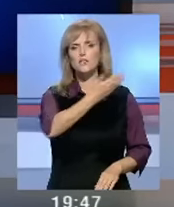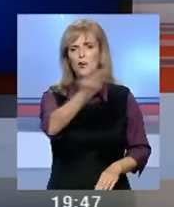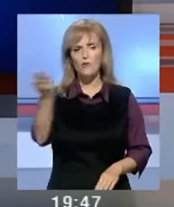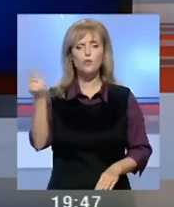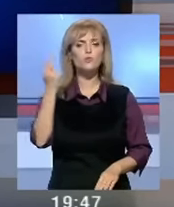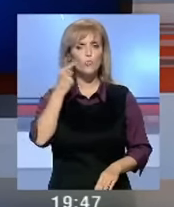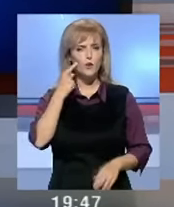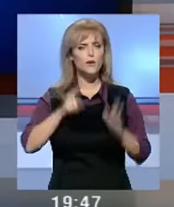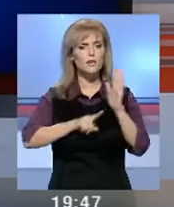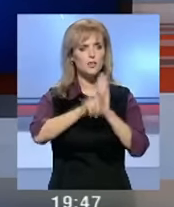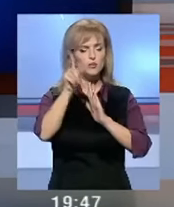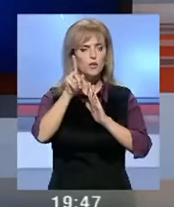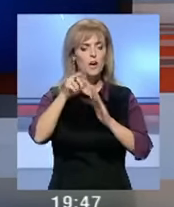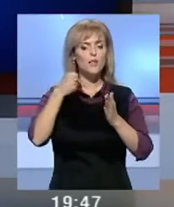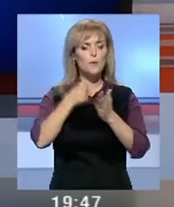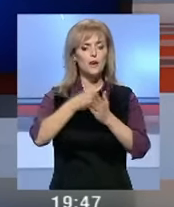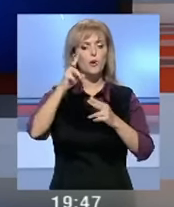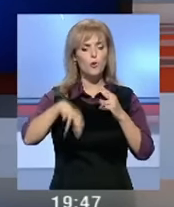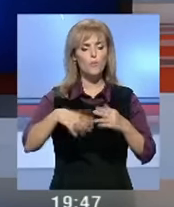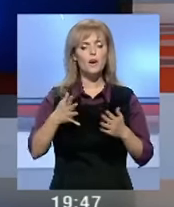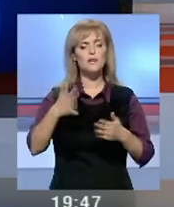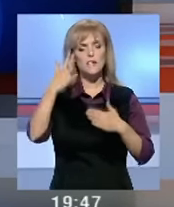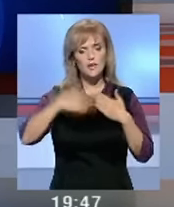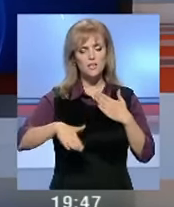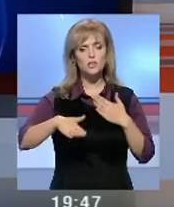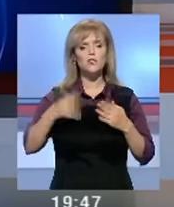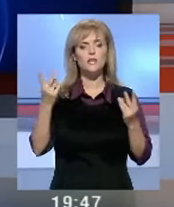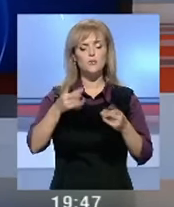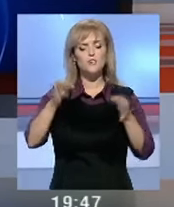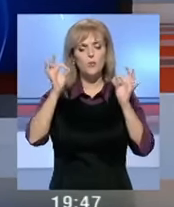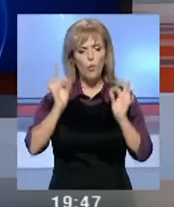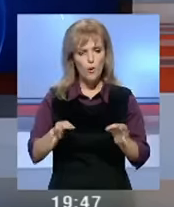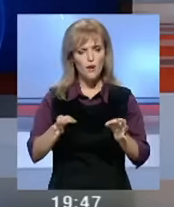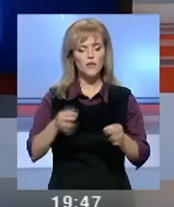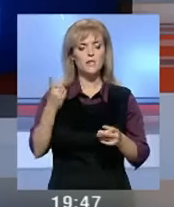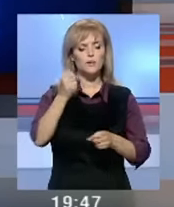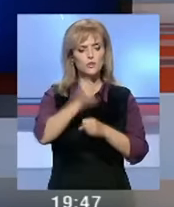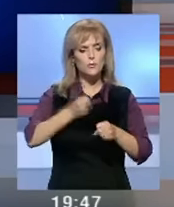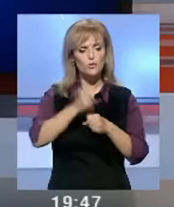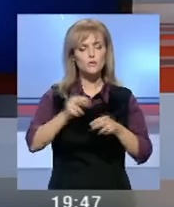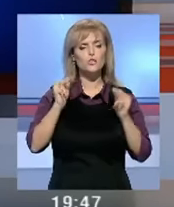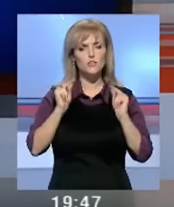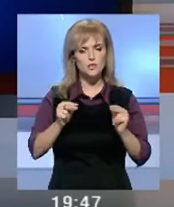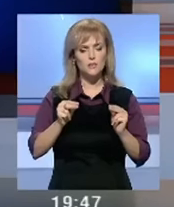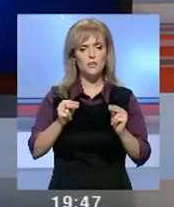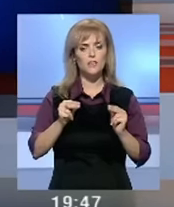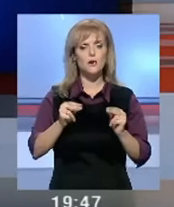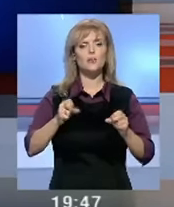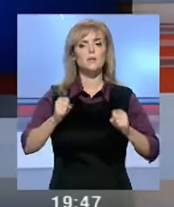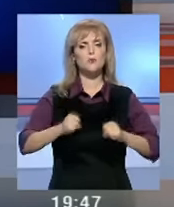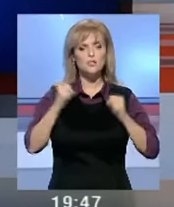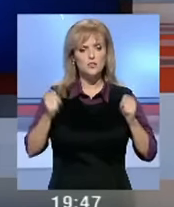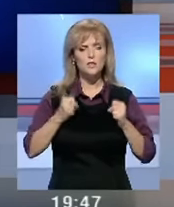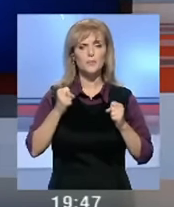urmă cu toții înțelegem că trebuie să facem lucrurile corect, că trebuie să muncim cinstit și trebuie să apreciem efortul fiecărei